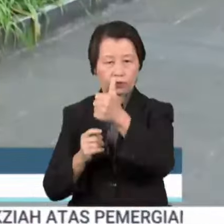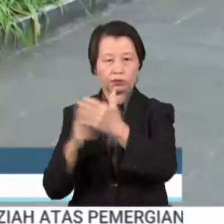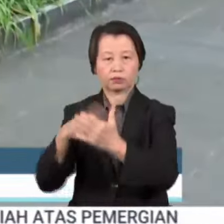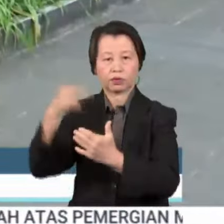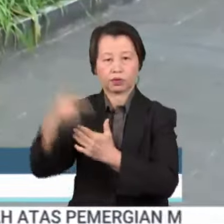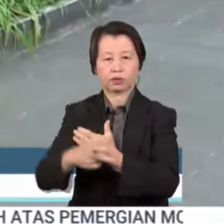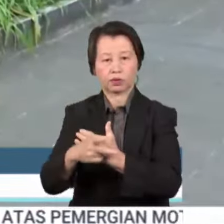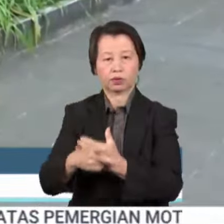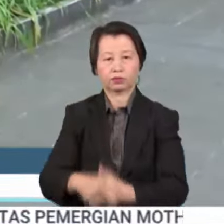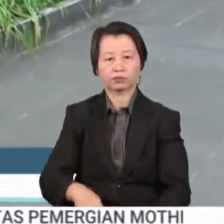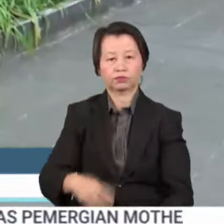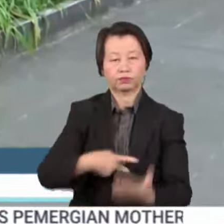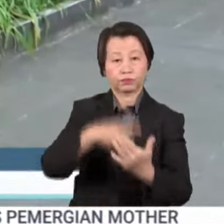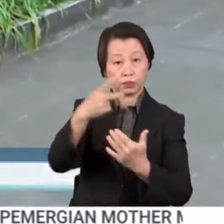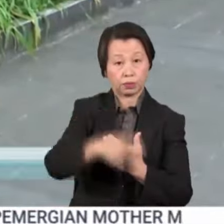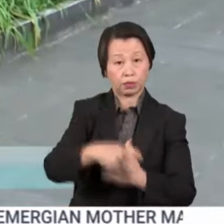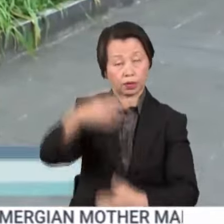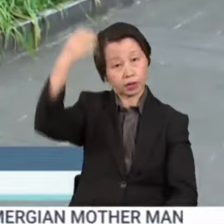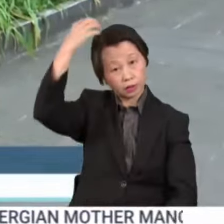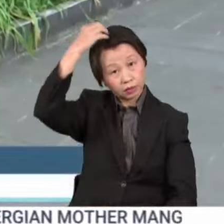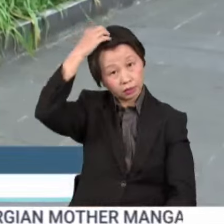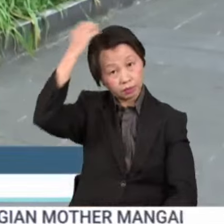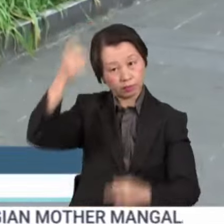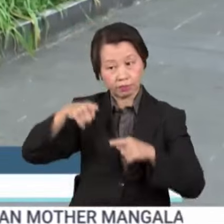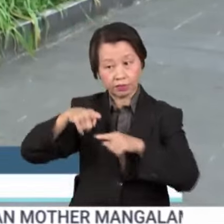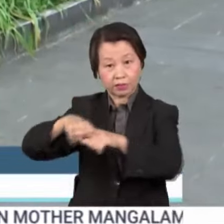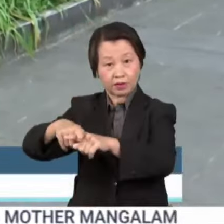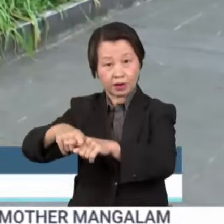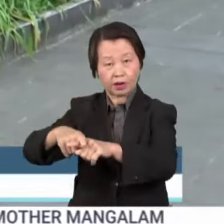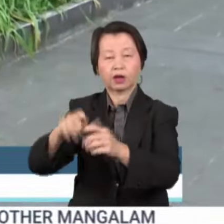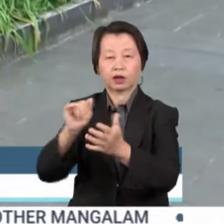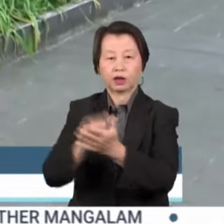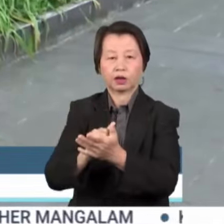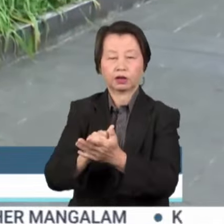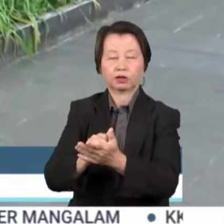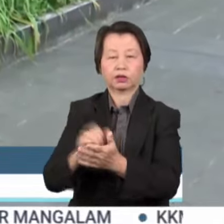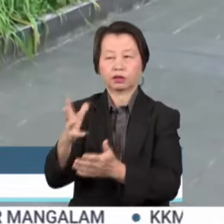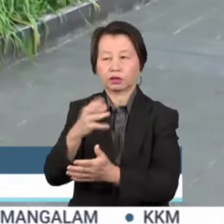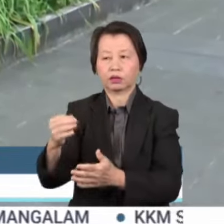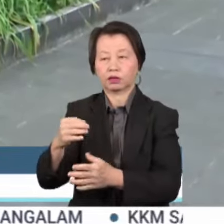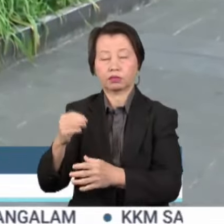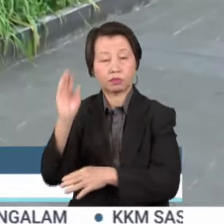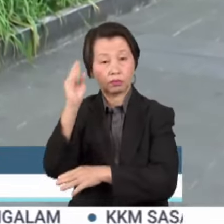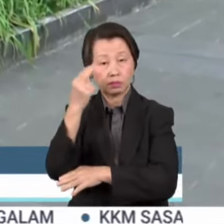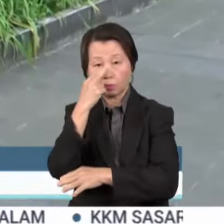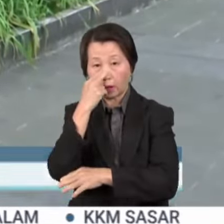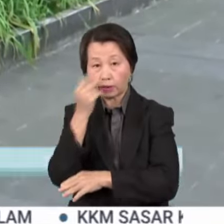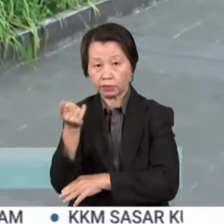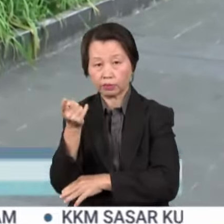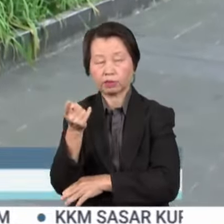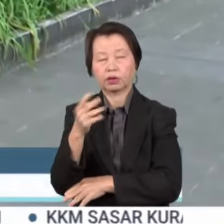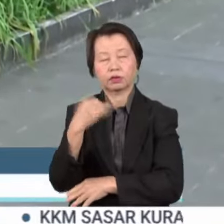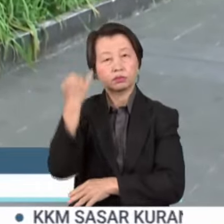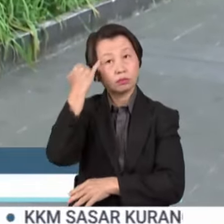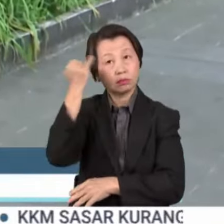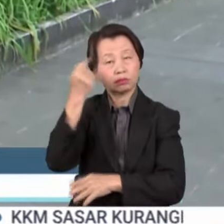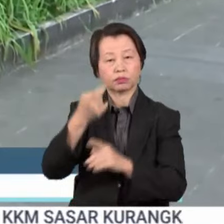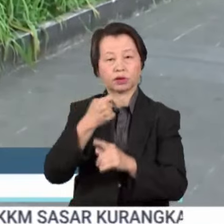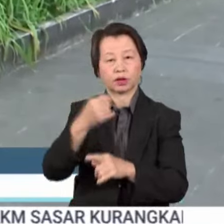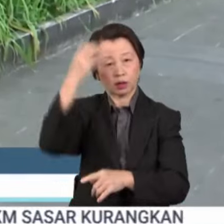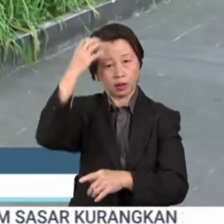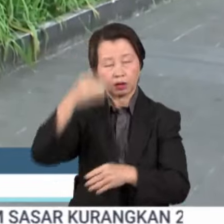Program Silang Budaya Selangor dan Indonesia ini merupakan satu inisiatif Kerajaan Negeri Selangor dalam